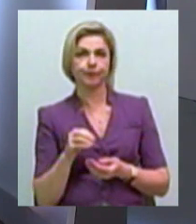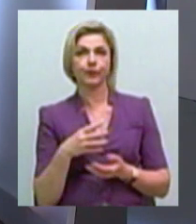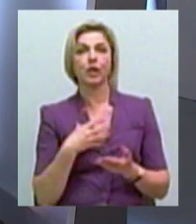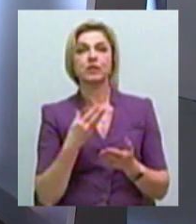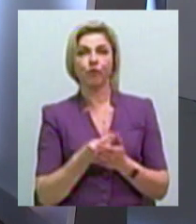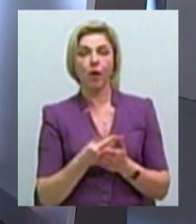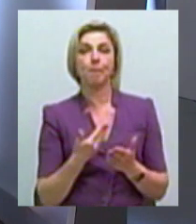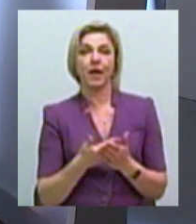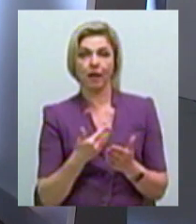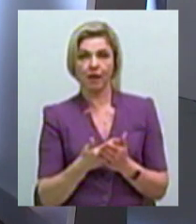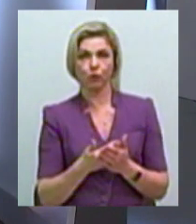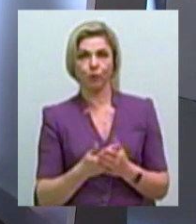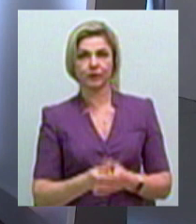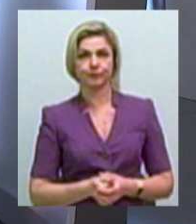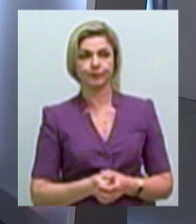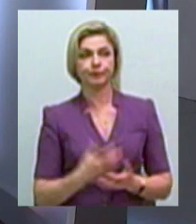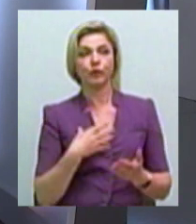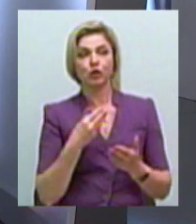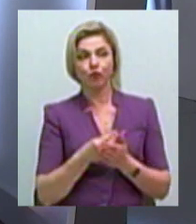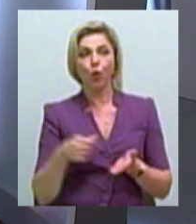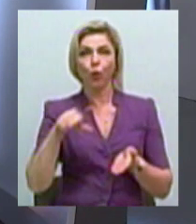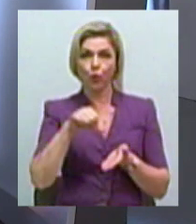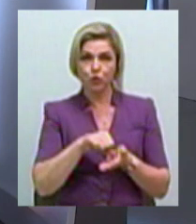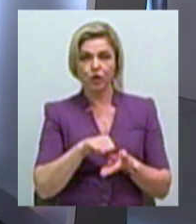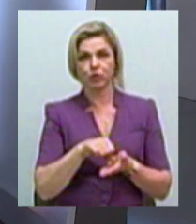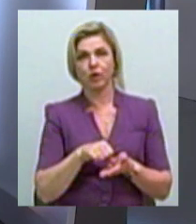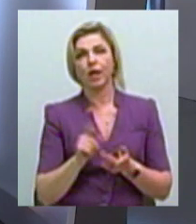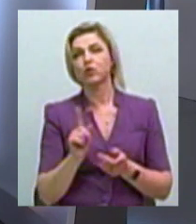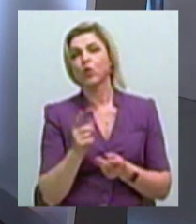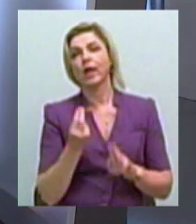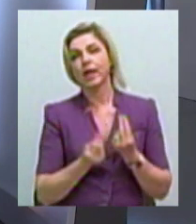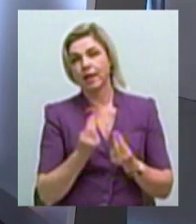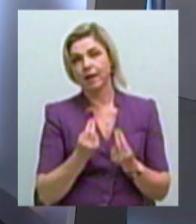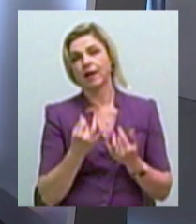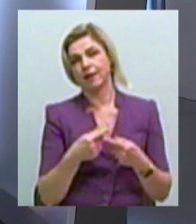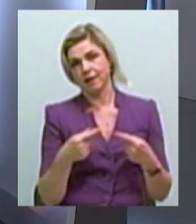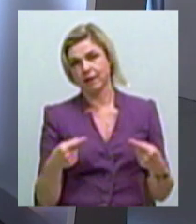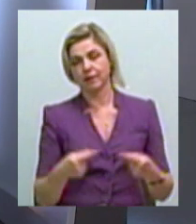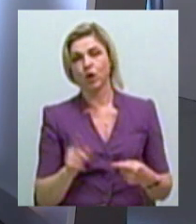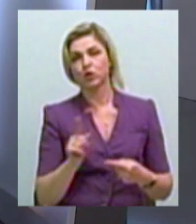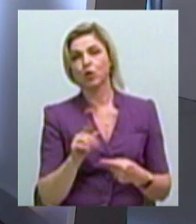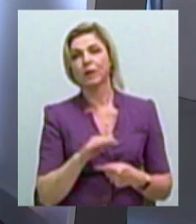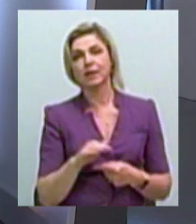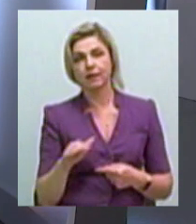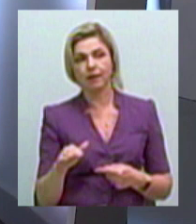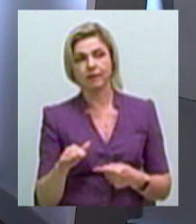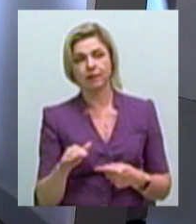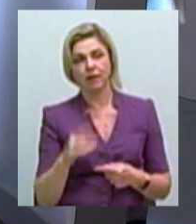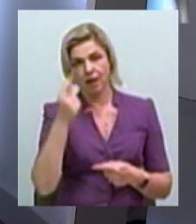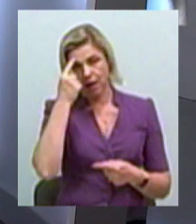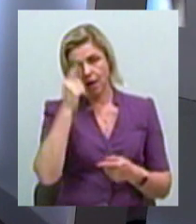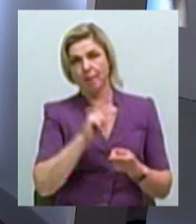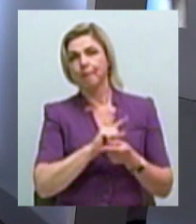власним прикладом, з власною участю, можливо, в якійсь грі і так далі, і тому подібне. Щоб дитина